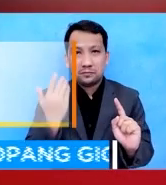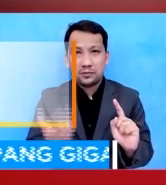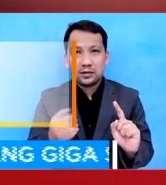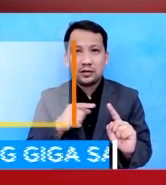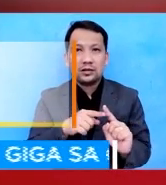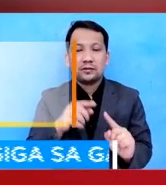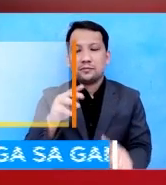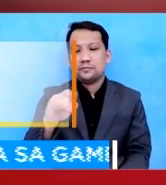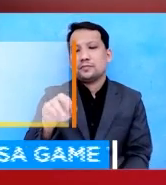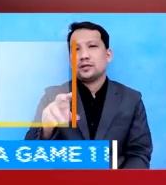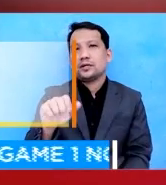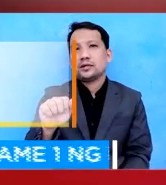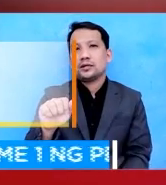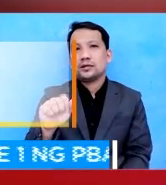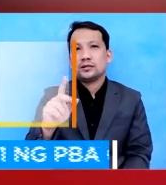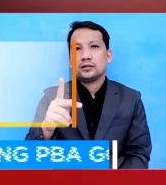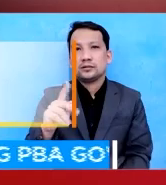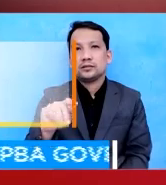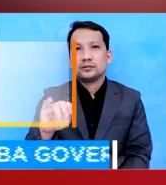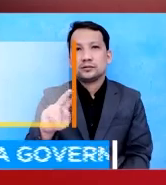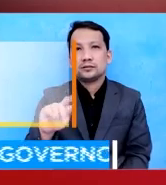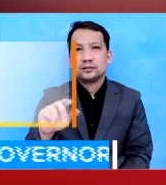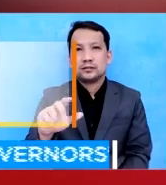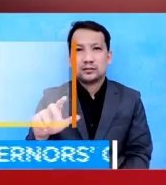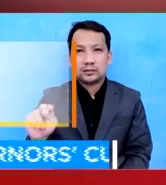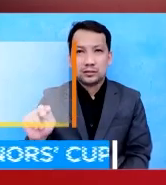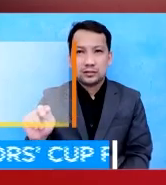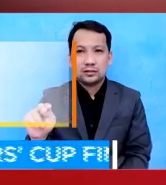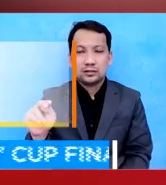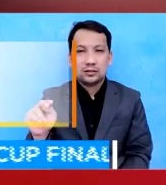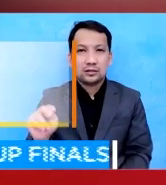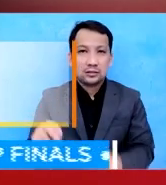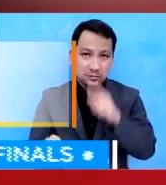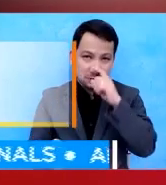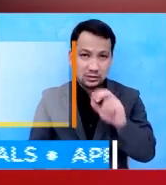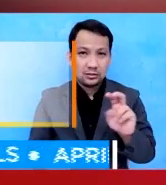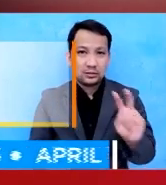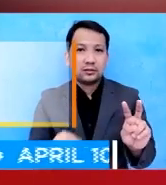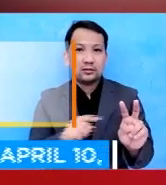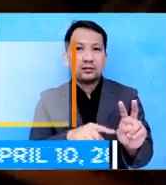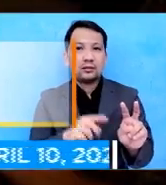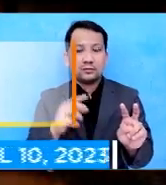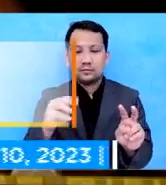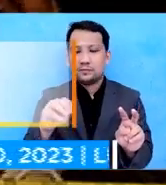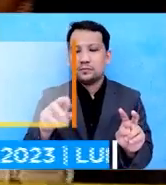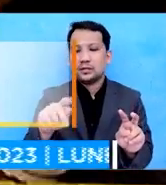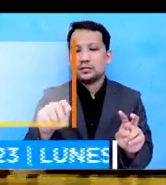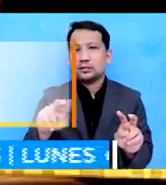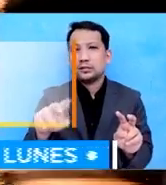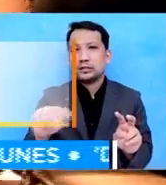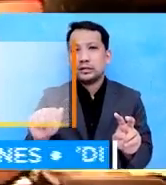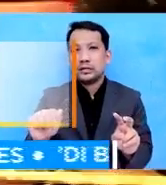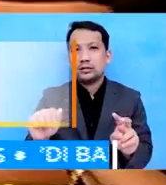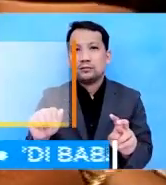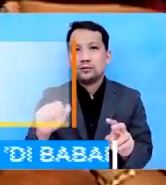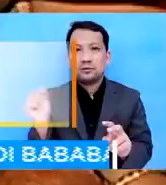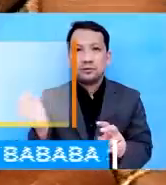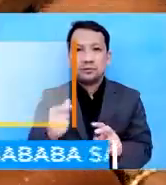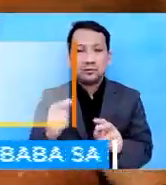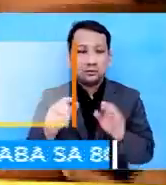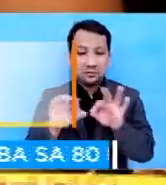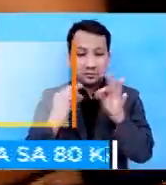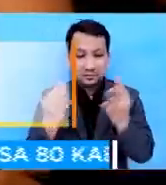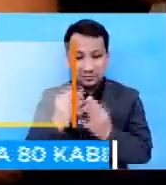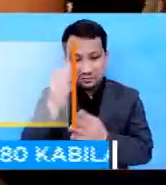Maria Cristina Javier at 2 taong gulang niyang anak na si Martina Rolaine Javier. Halos magunaw ang mundo ng padre